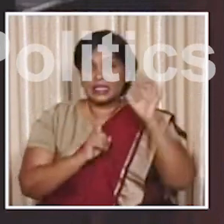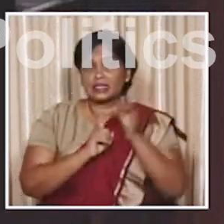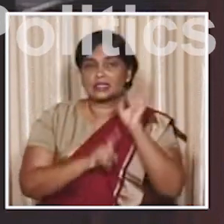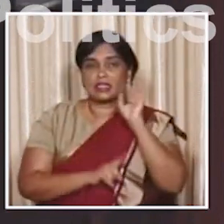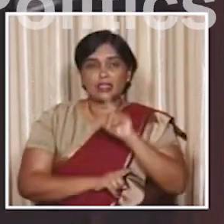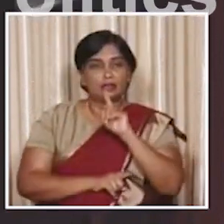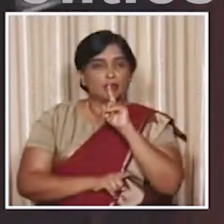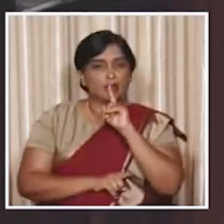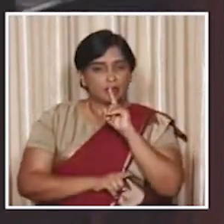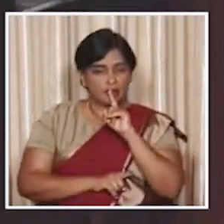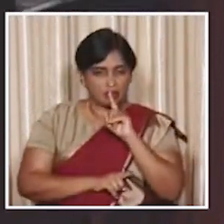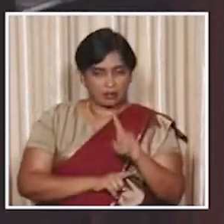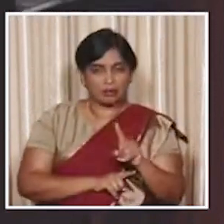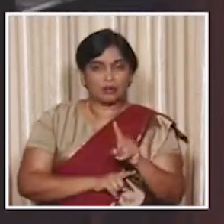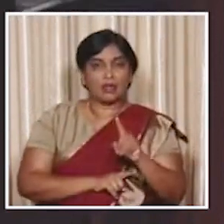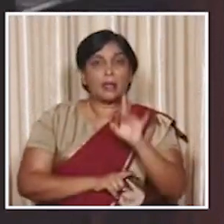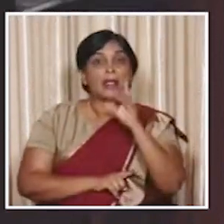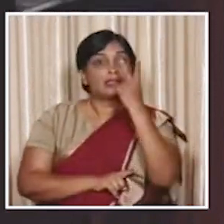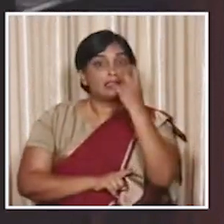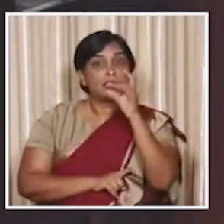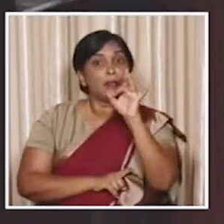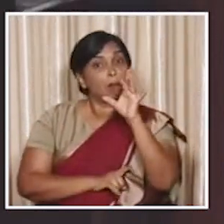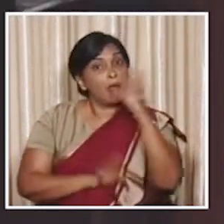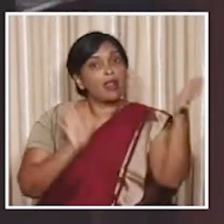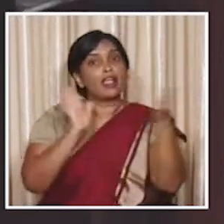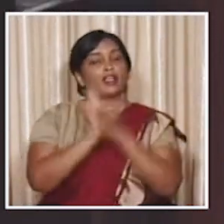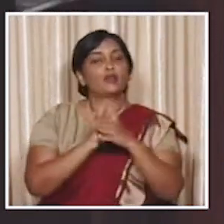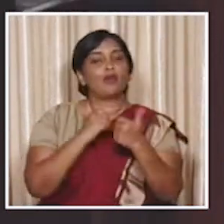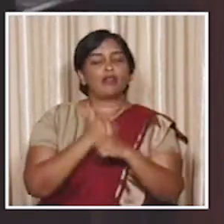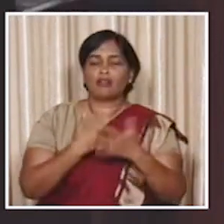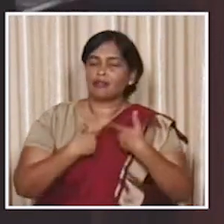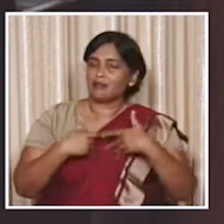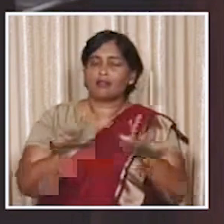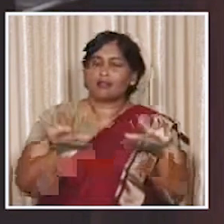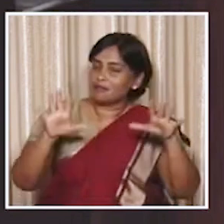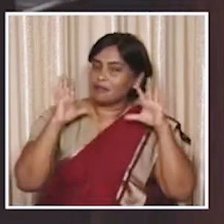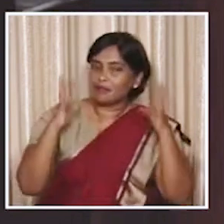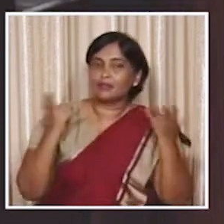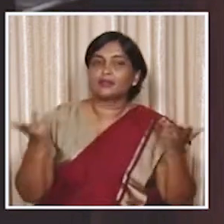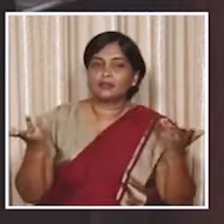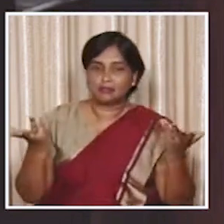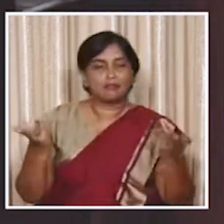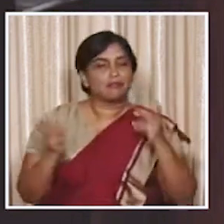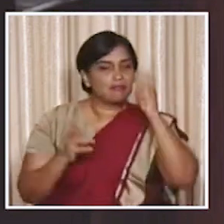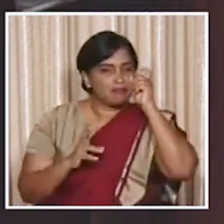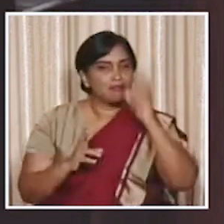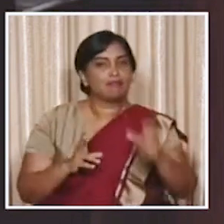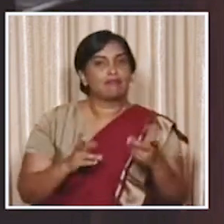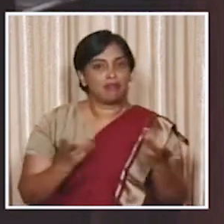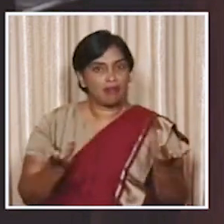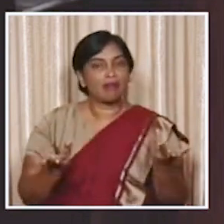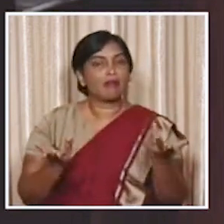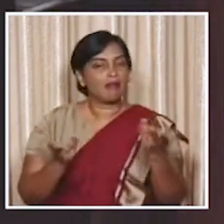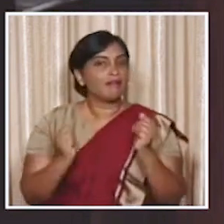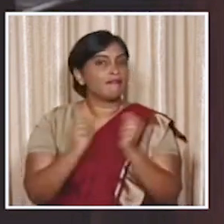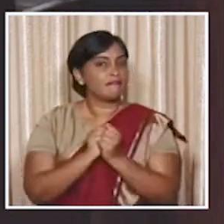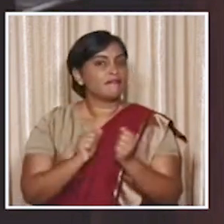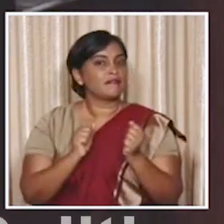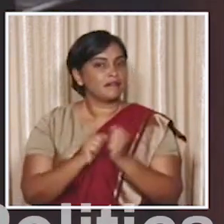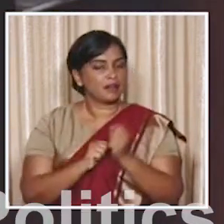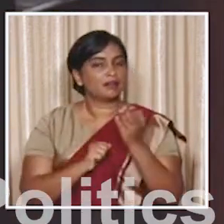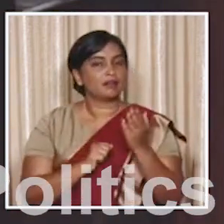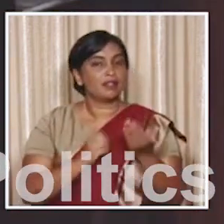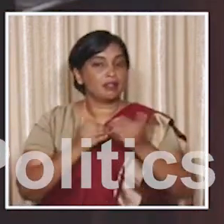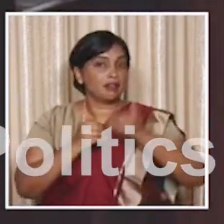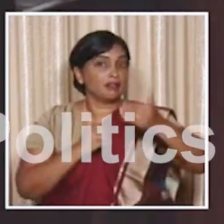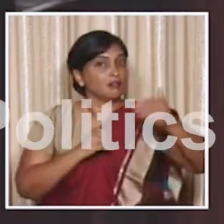ජනාධිපතිතුමාගේ කතාවෙන් 15ත් අදලා දෙයි හැමදෙරුවනේ. බලන්න ඔය එළිවෙන ජාමෙට හොඳ හොඳ සෙල්ලම්. තව